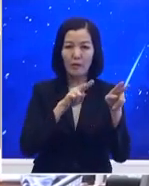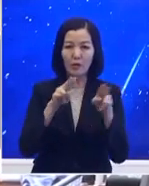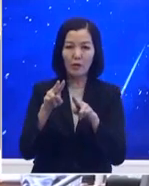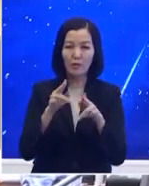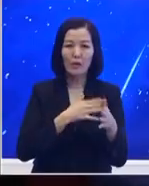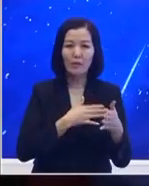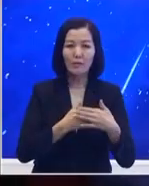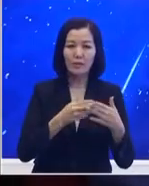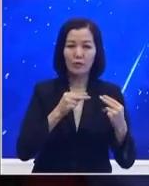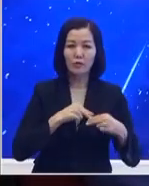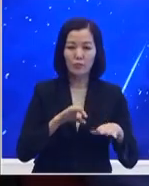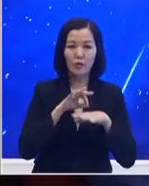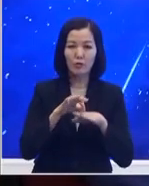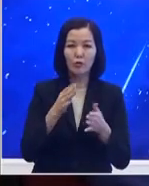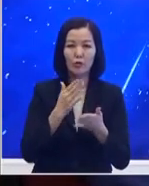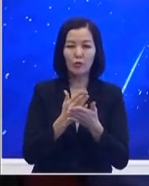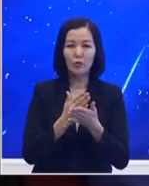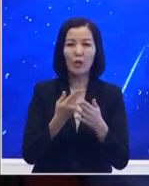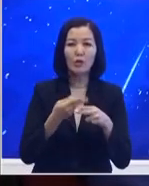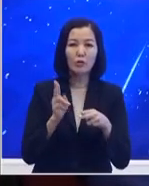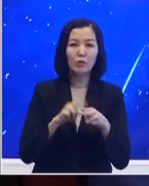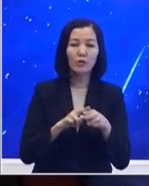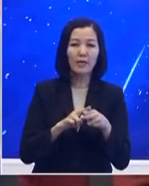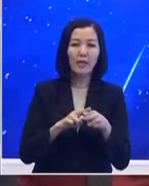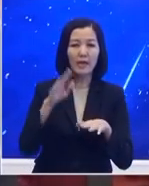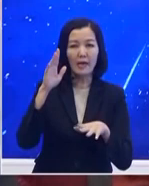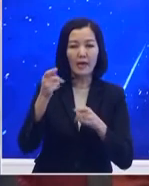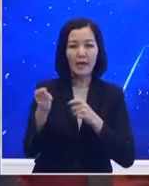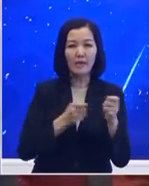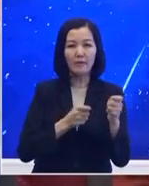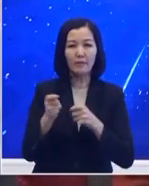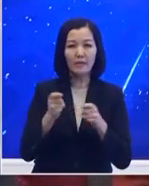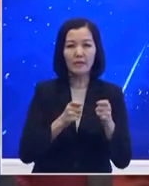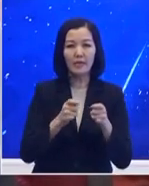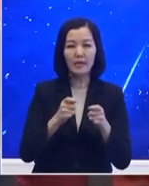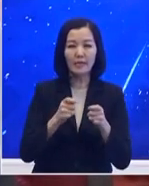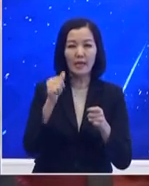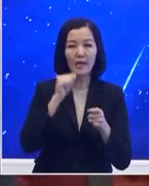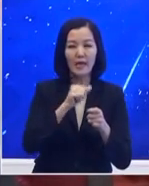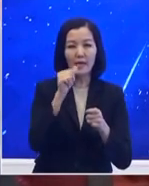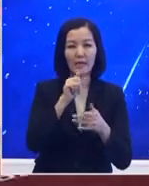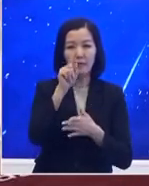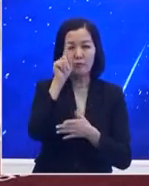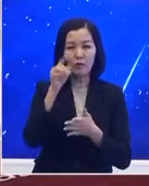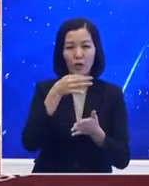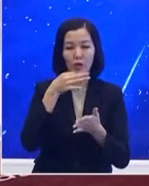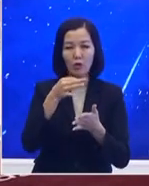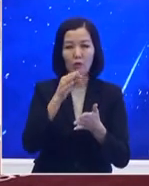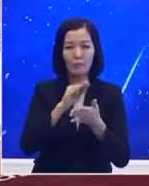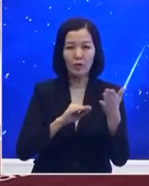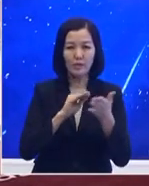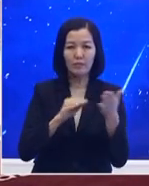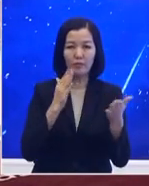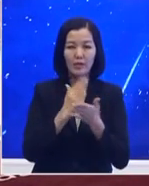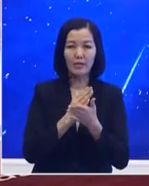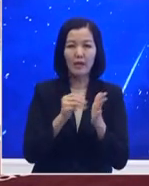бойынша белсенді жұмыстар жүргізіліп жатыр. Сондай-ақ аймақ әкімдіктерінде анонимді анкеталарды толтыру жүріп жатыр. Оған 6000-нан